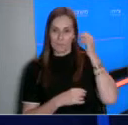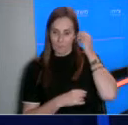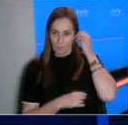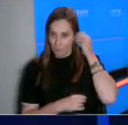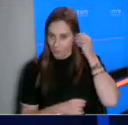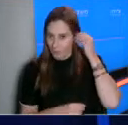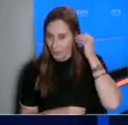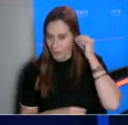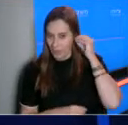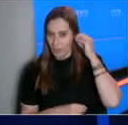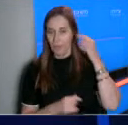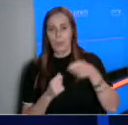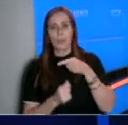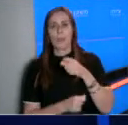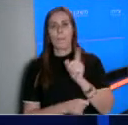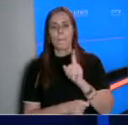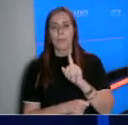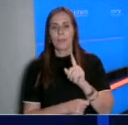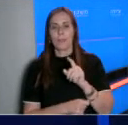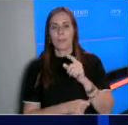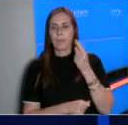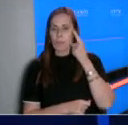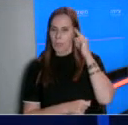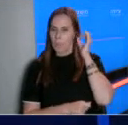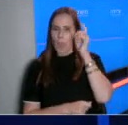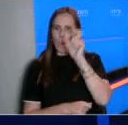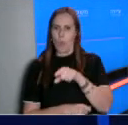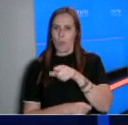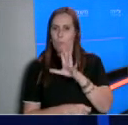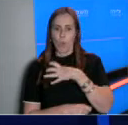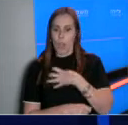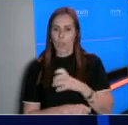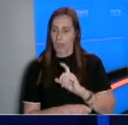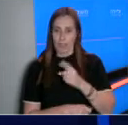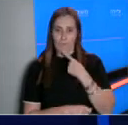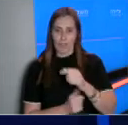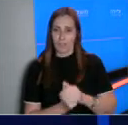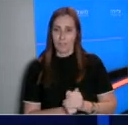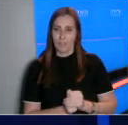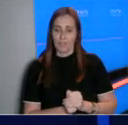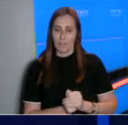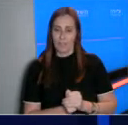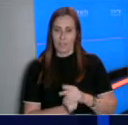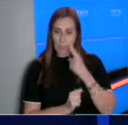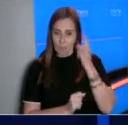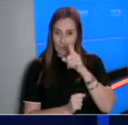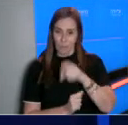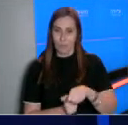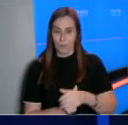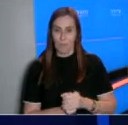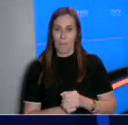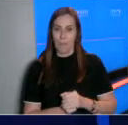יש פרט טריוויה לגבייך. מי מזהה את הבחורה הזאת? כי היא מאוד עשירה, אני חייב להגיד. אתם מזהים אותה? מאוד